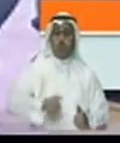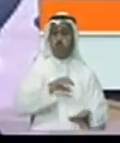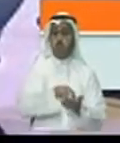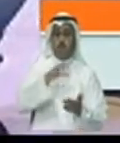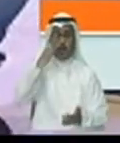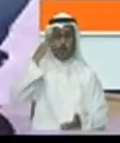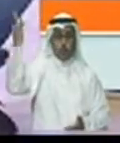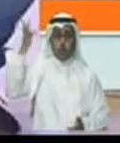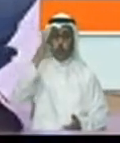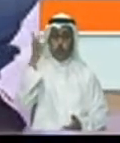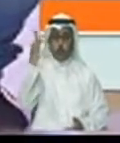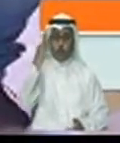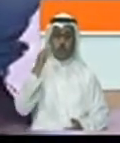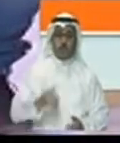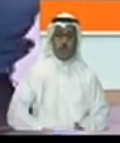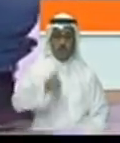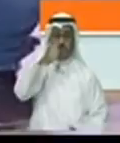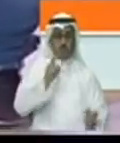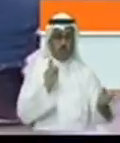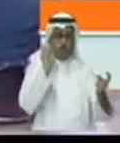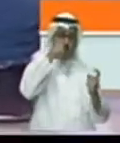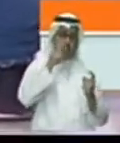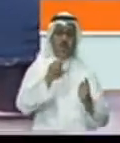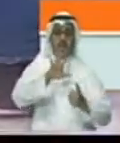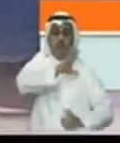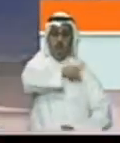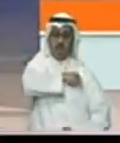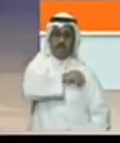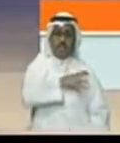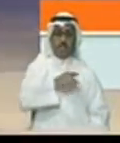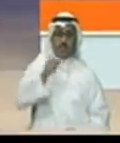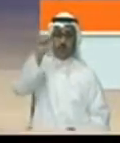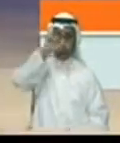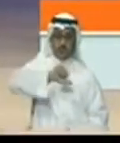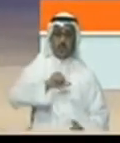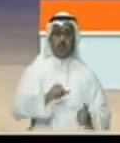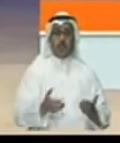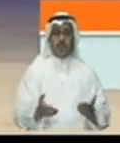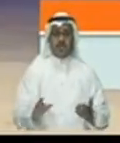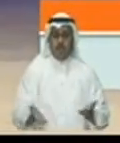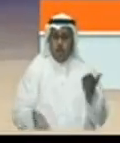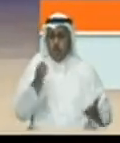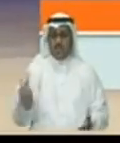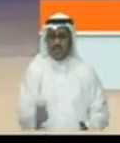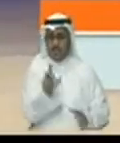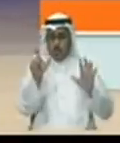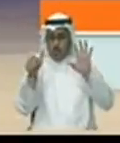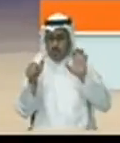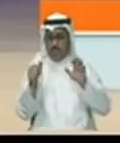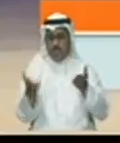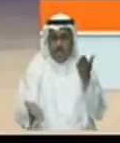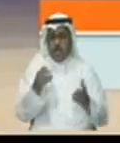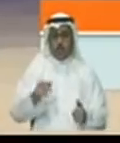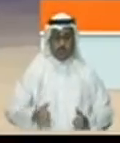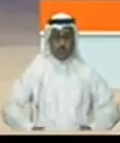تونس بعد فوزه على نظيره الفلسطيني في المنافسة التي جمعتهما على وزن أقل من 67 كيلوغرام. وقد